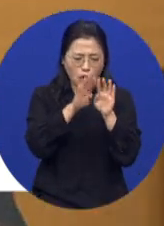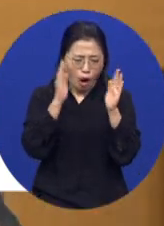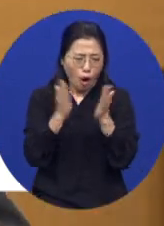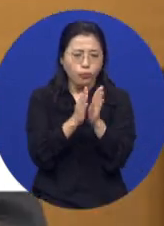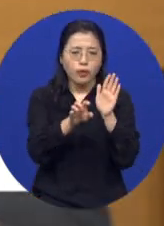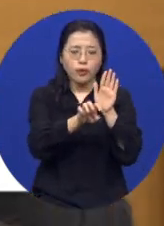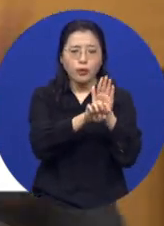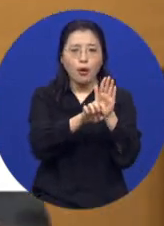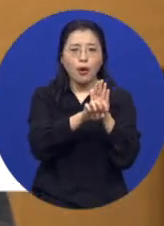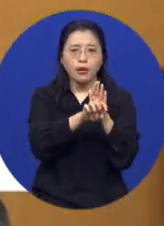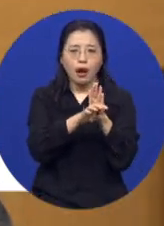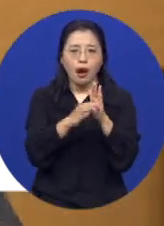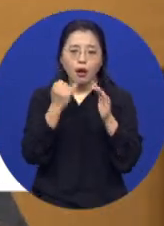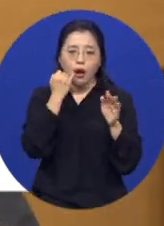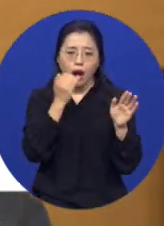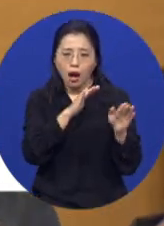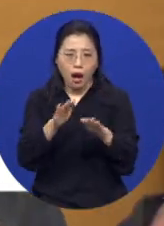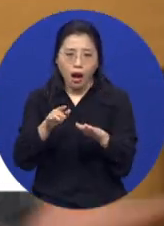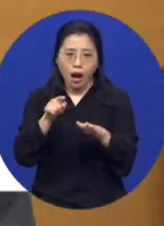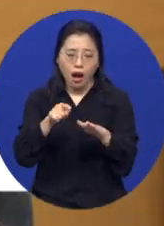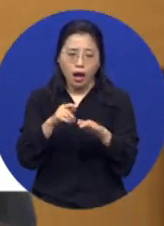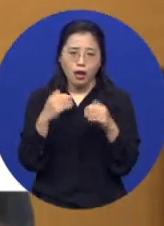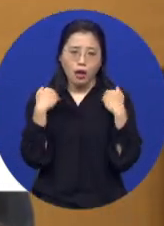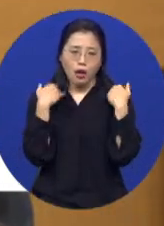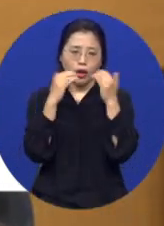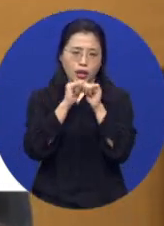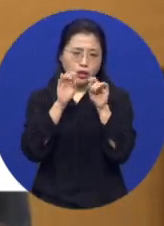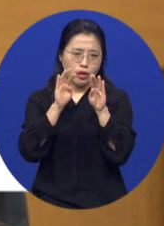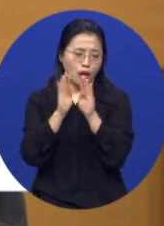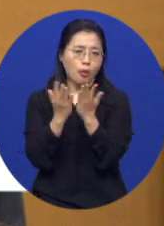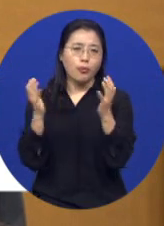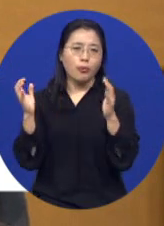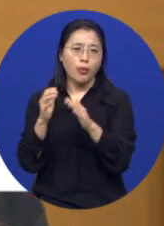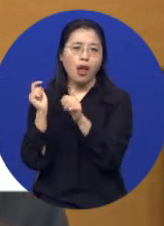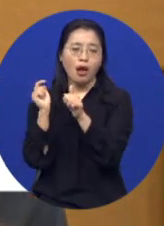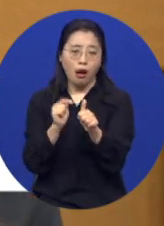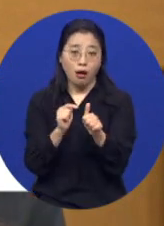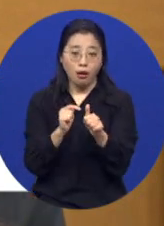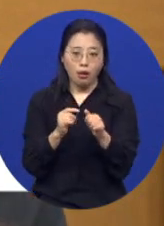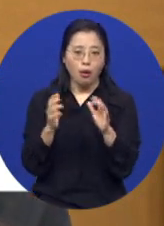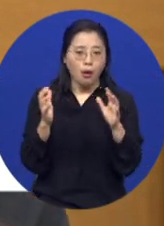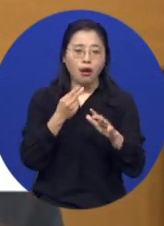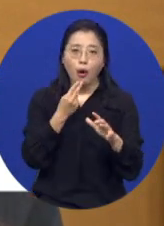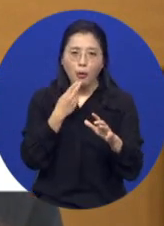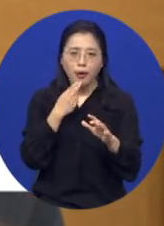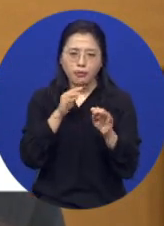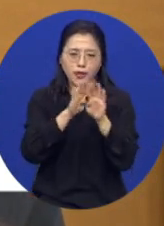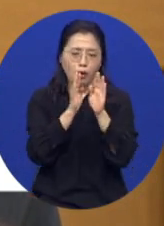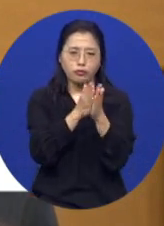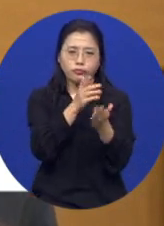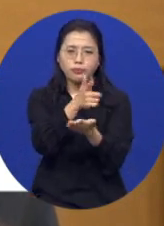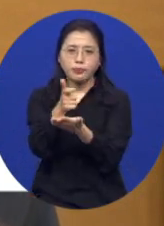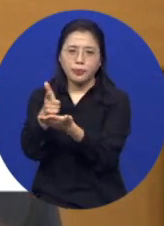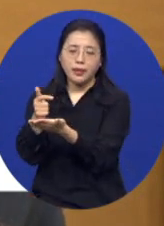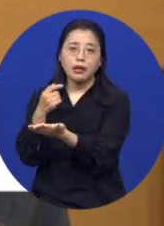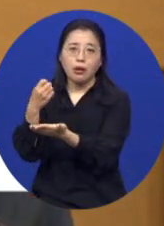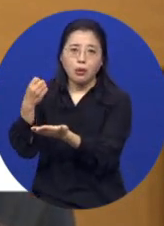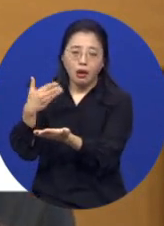만 18세 이상 모이지 않으면 다 죽인다는 거라. 죽인다는 해서 그 가니까